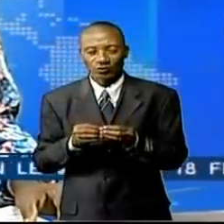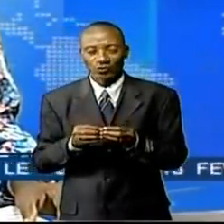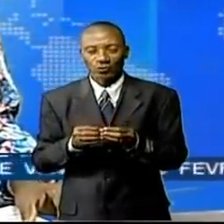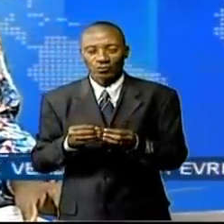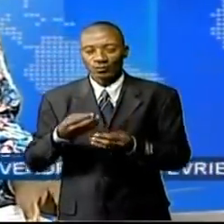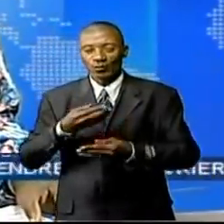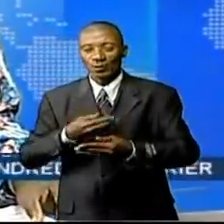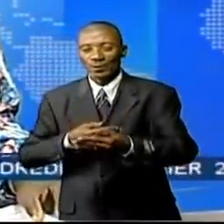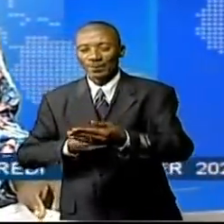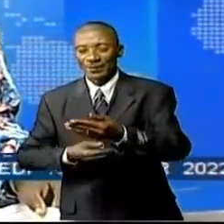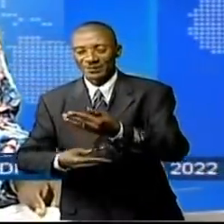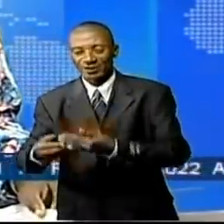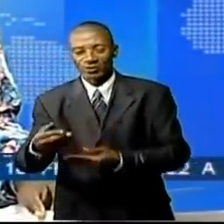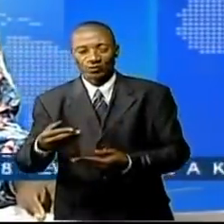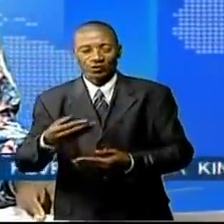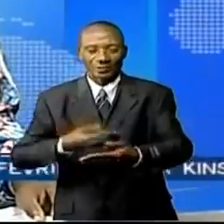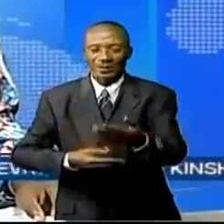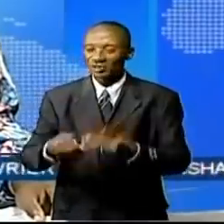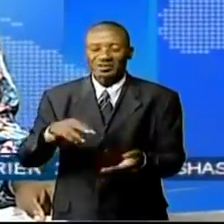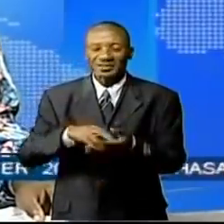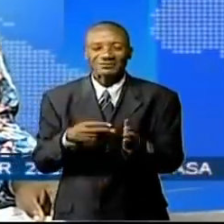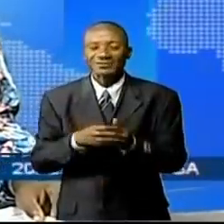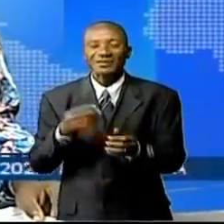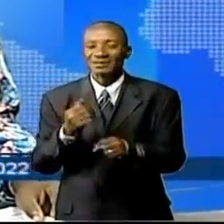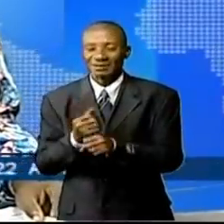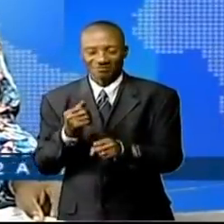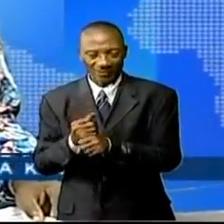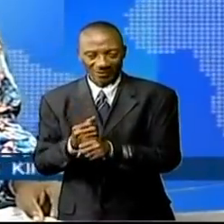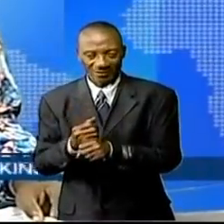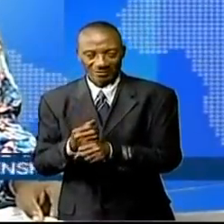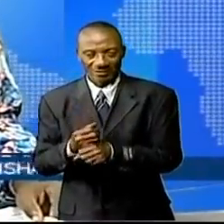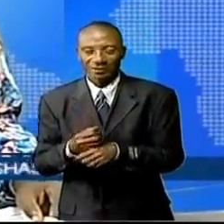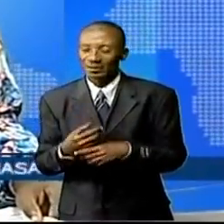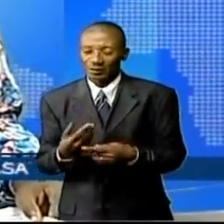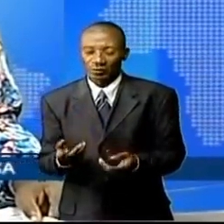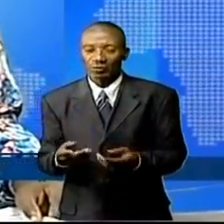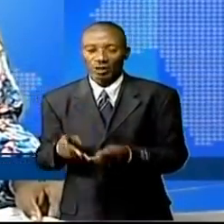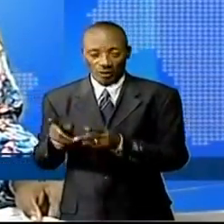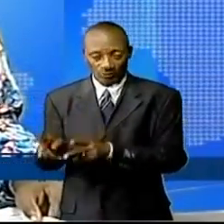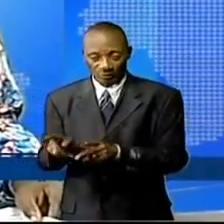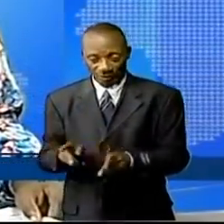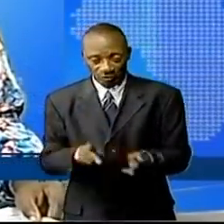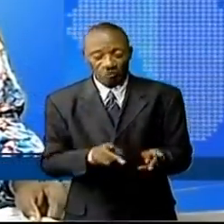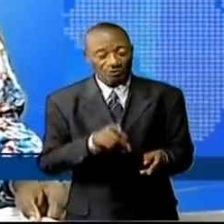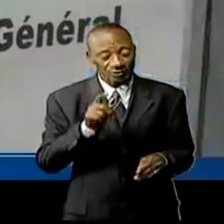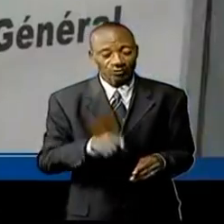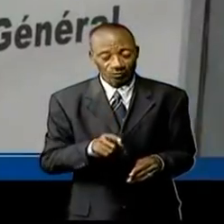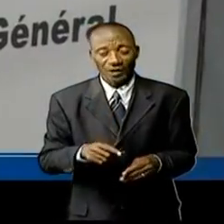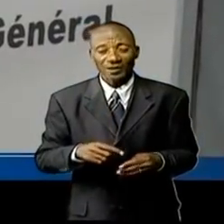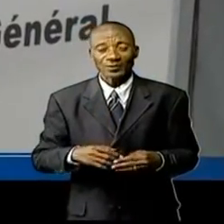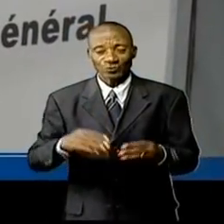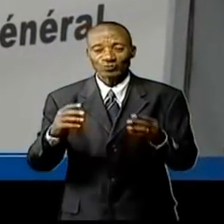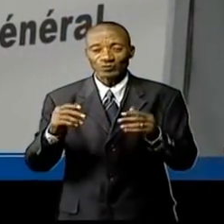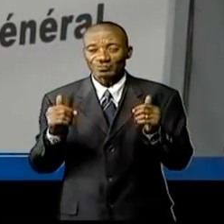les bases essentielles du processus d'attribution des marchés, nous dit José Baïtouambo.